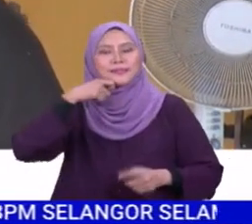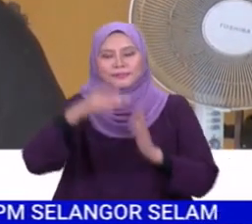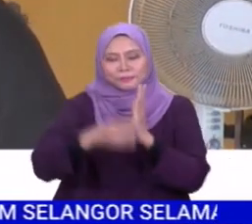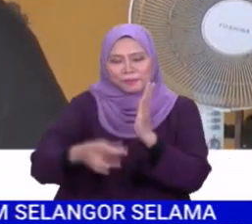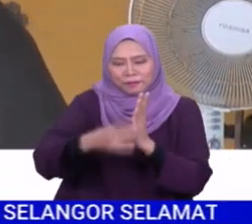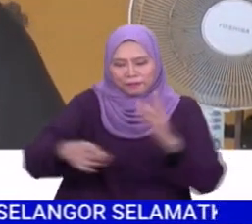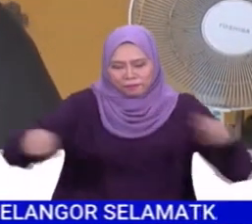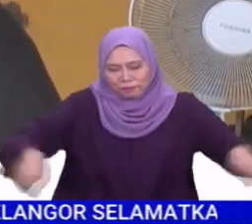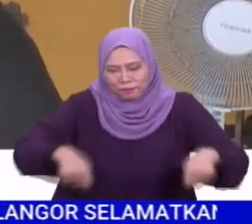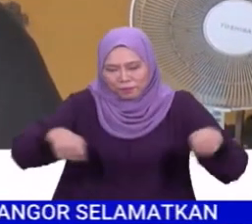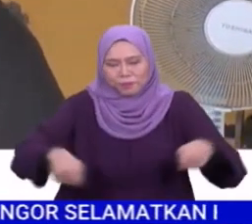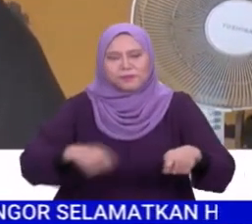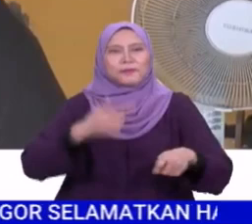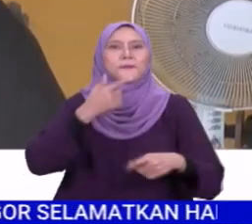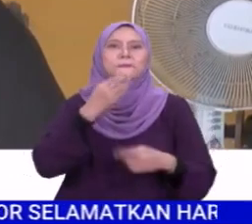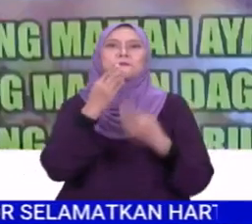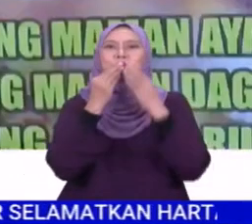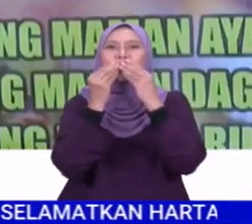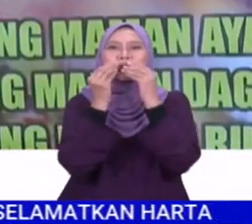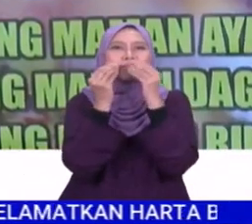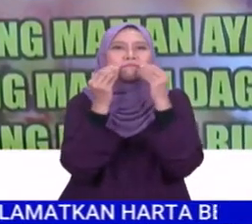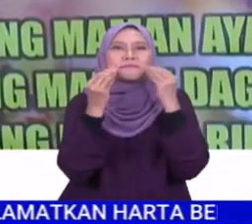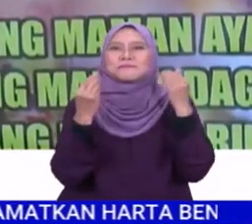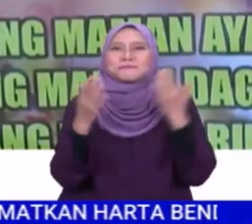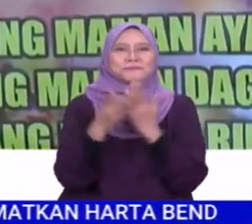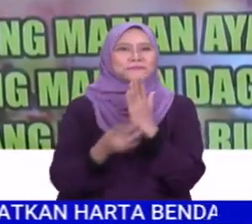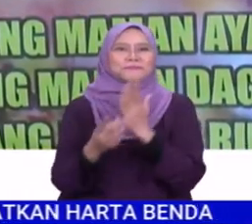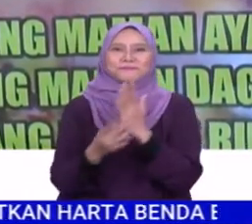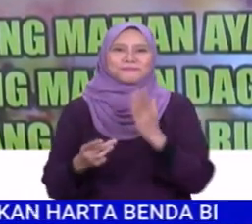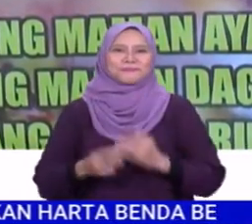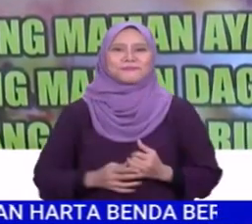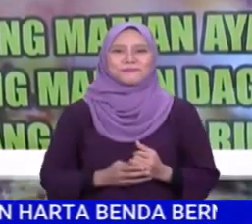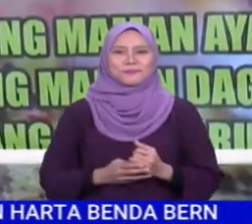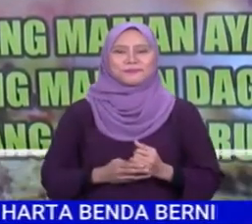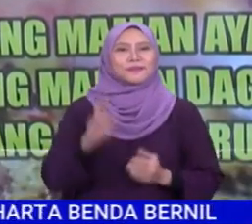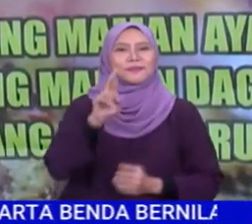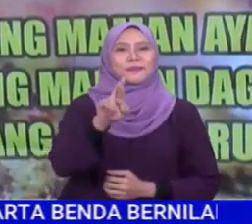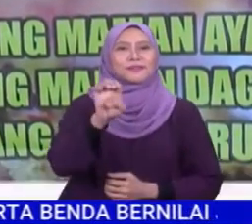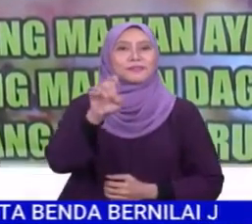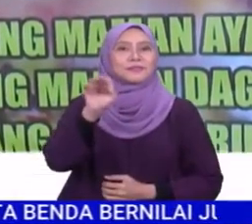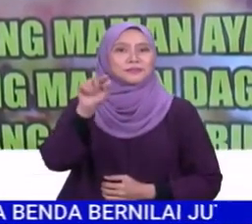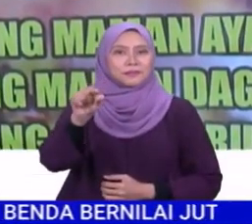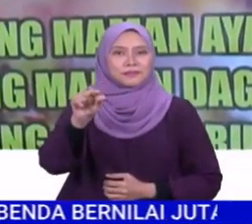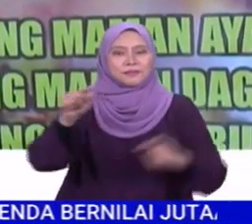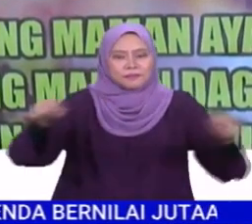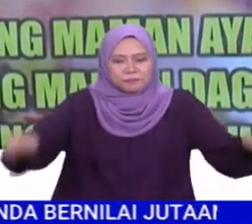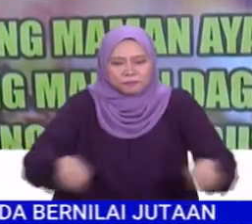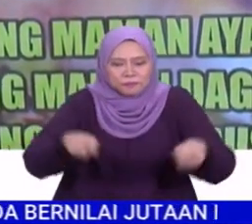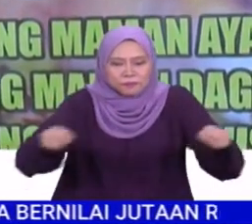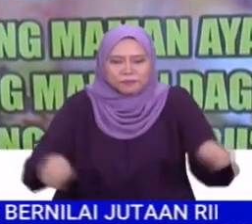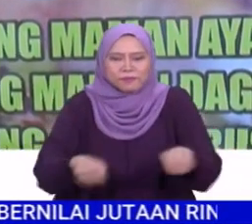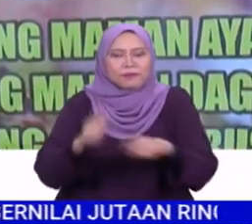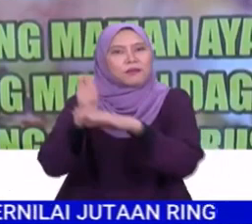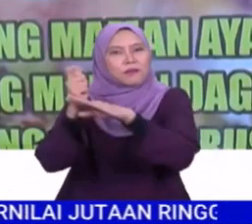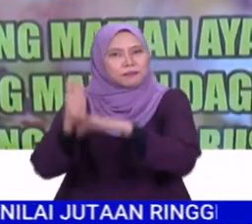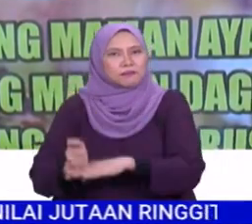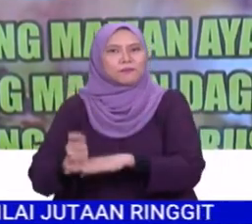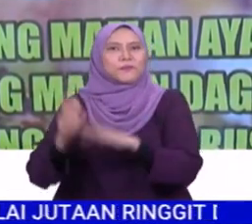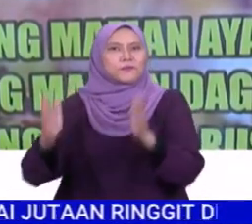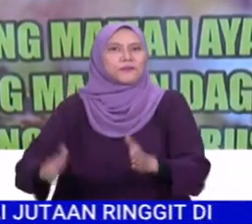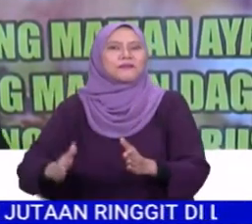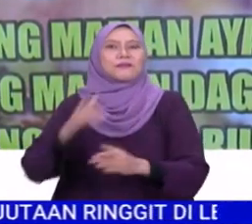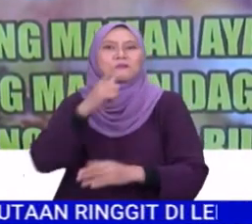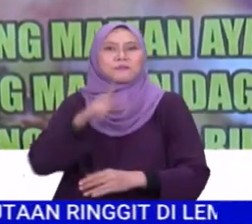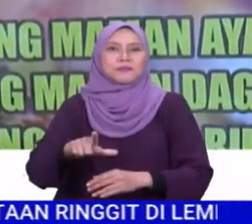kan. Makan pun mulut jadi minyak-minyak. Rendang maman yang dimasak dengan cara tradisi orang Laba